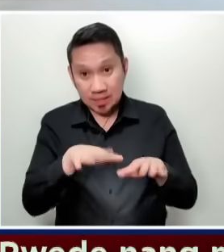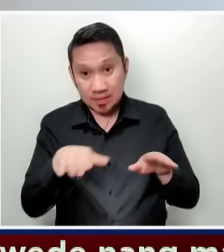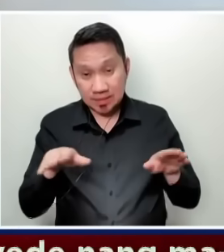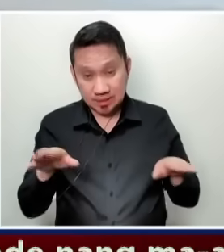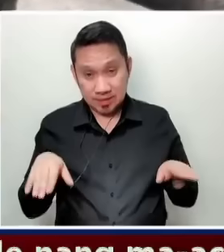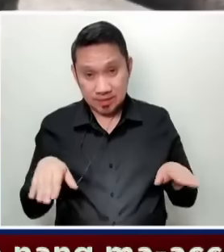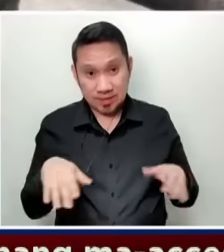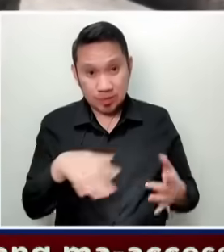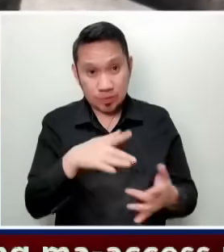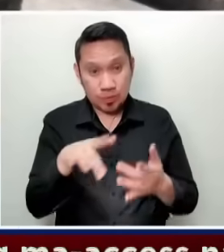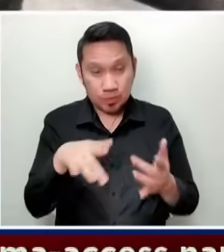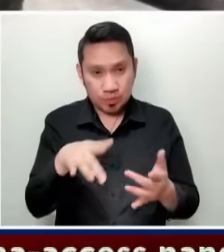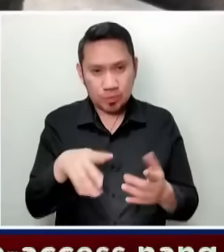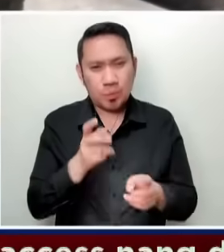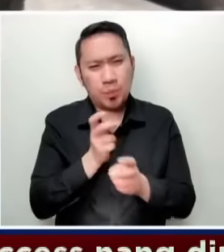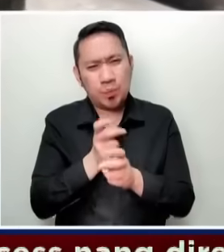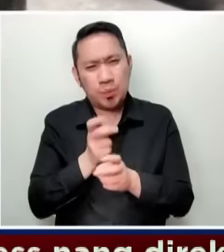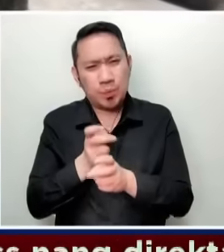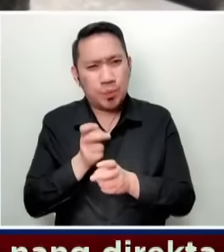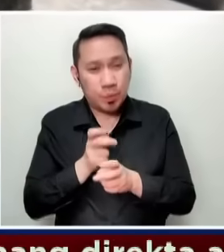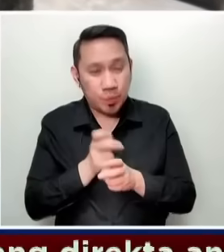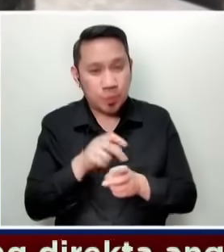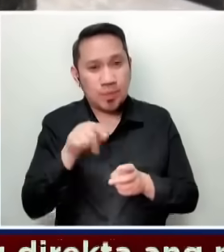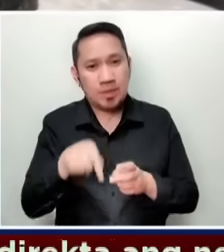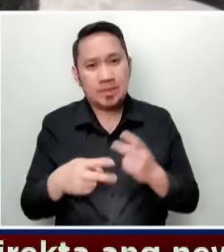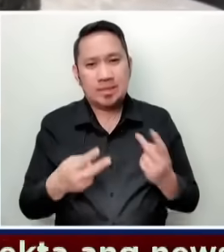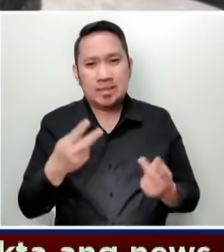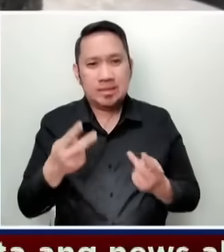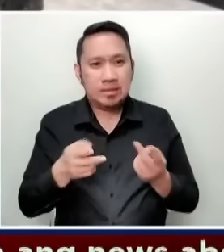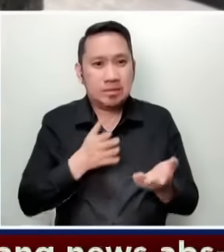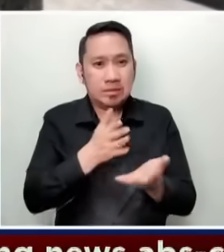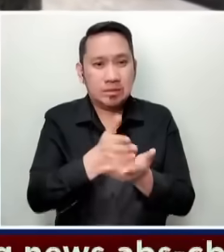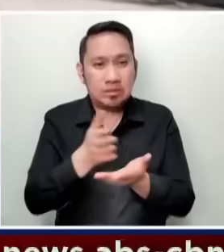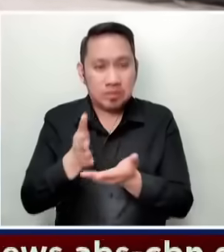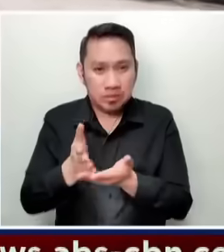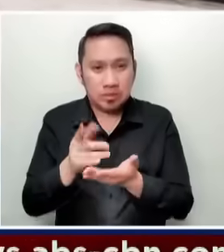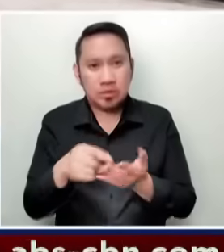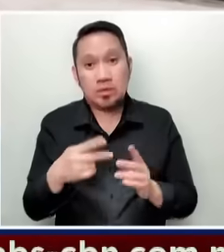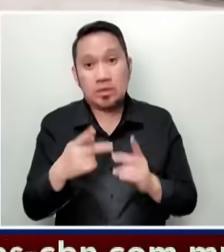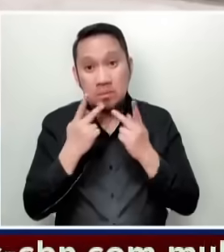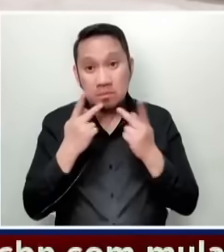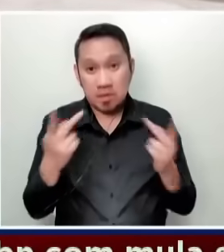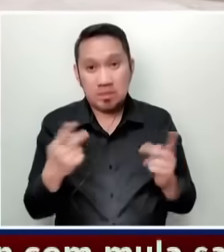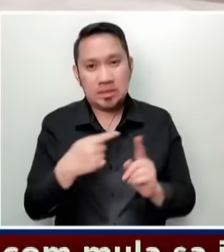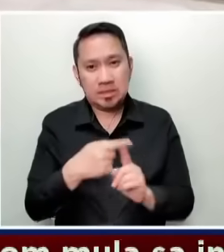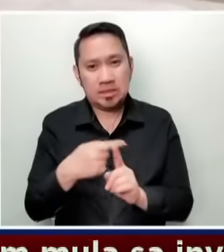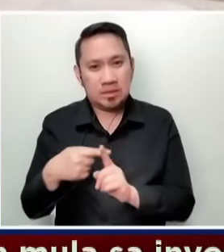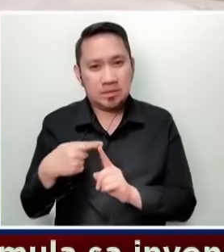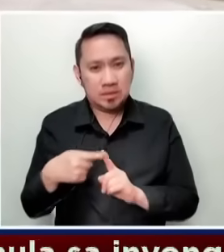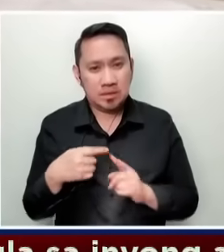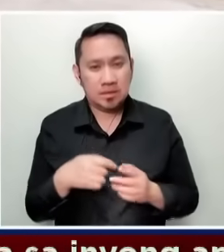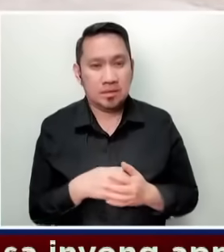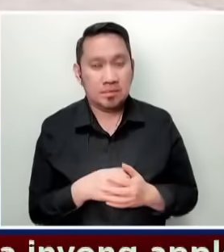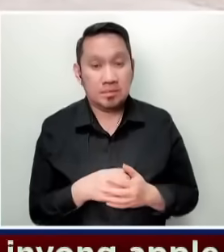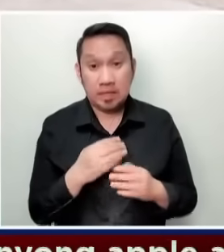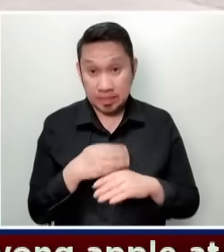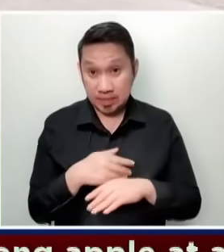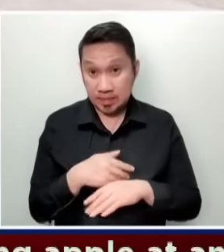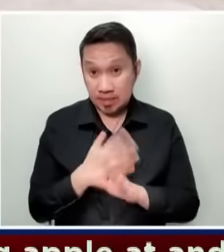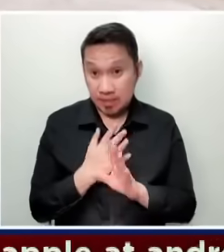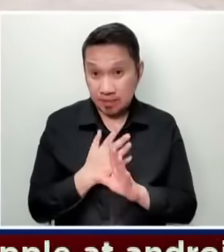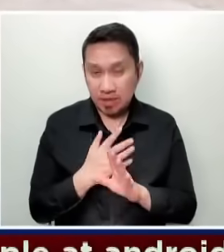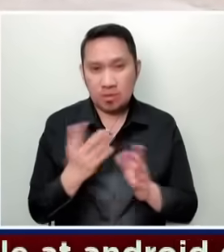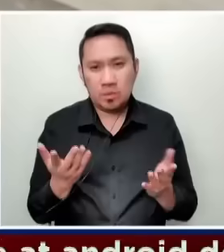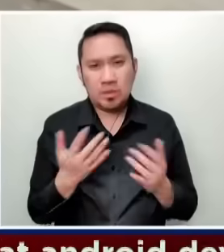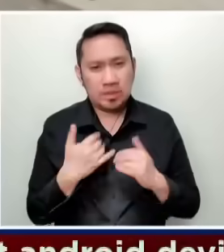Santo. Pahirapan din daw ang pagdalaw sa mga puntod sa pampublikong sementeryo. Sa Panakan, Davao City, dahil